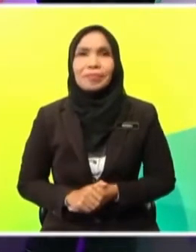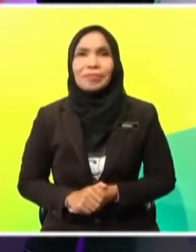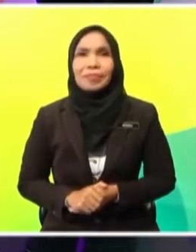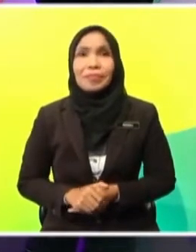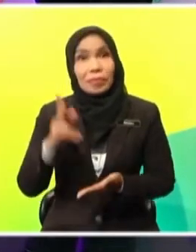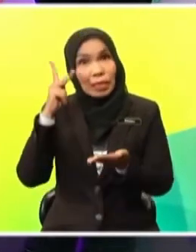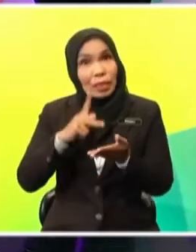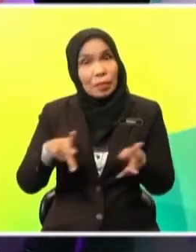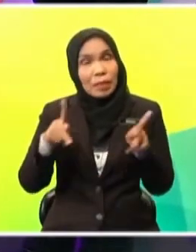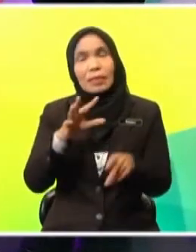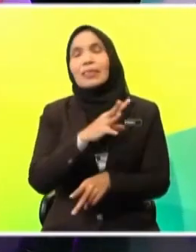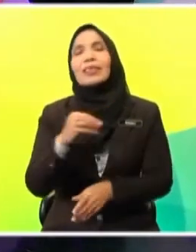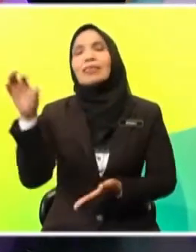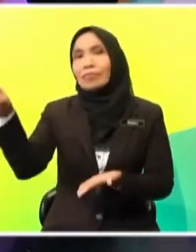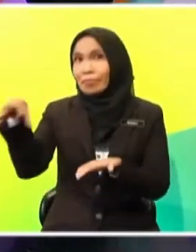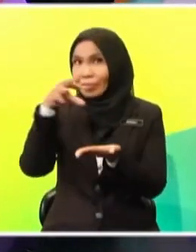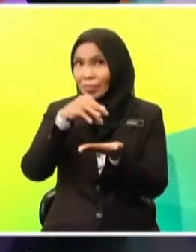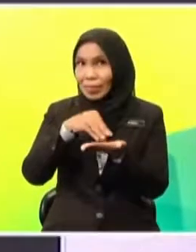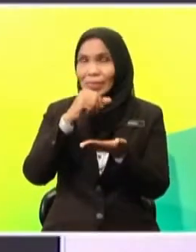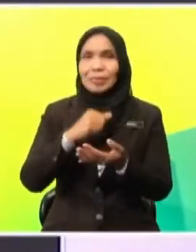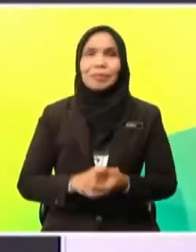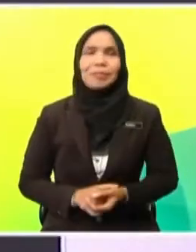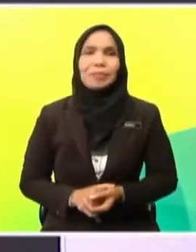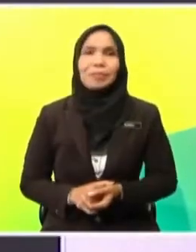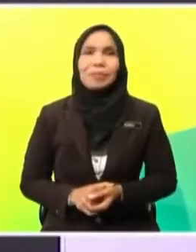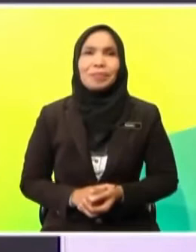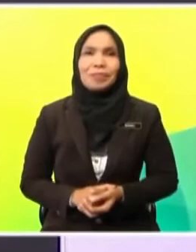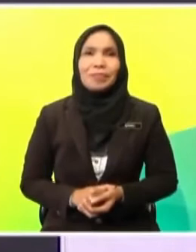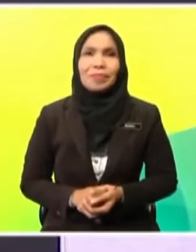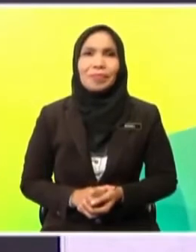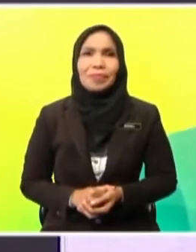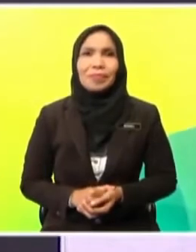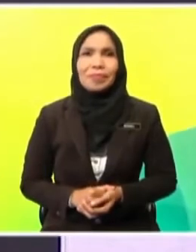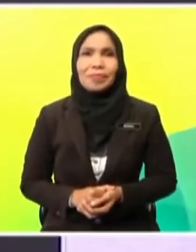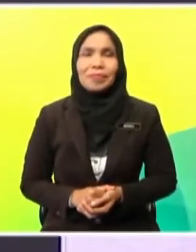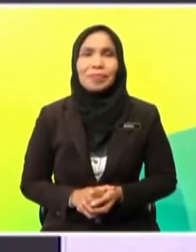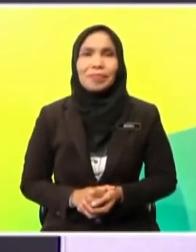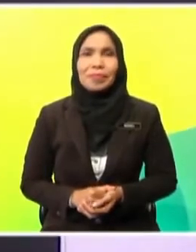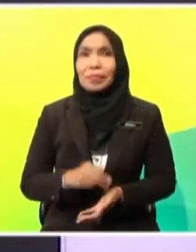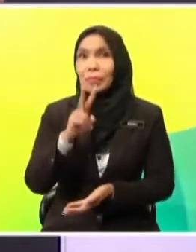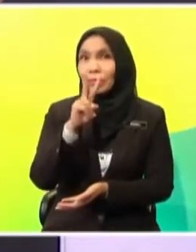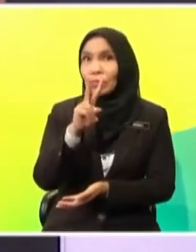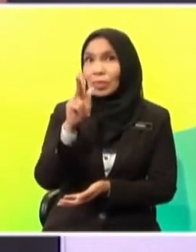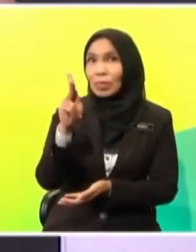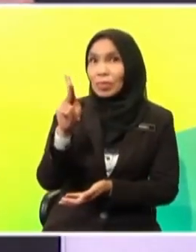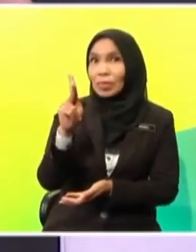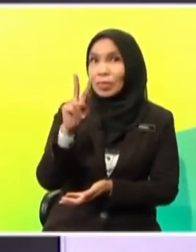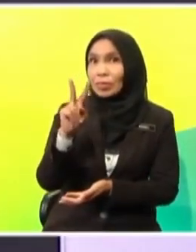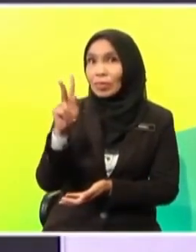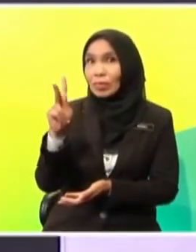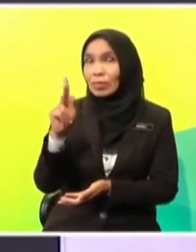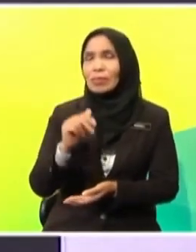tulis dibawah itu book of concern e-book concern vokal